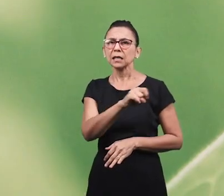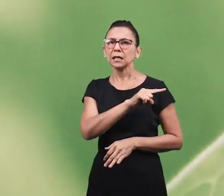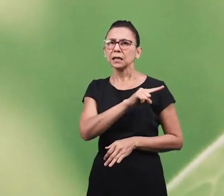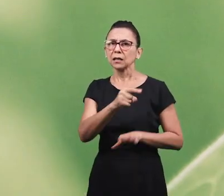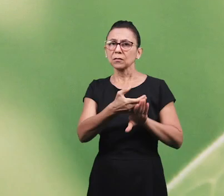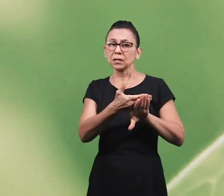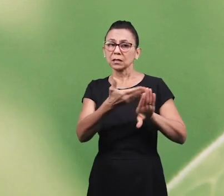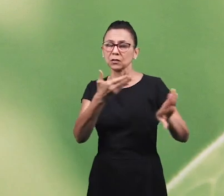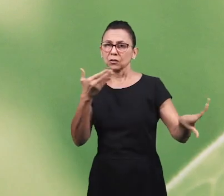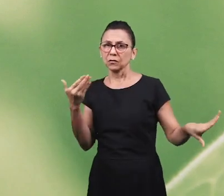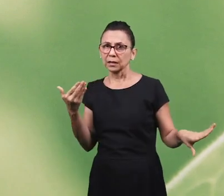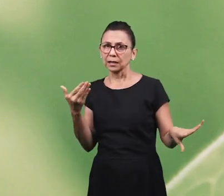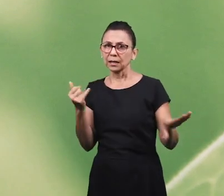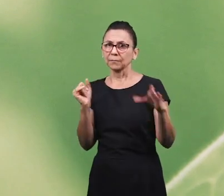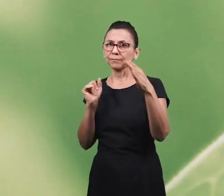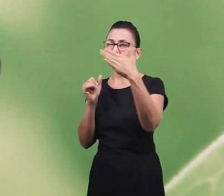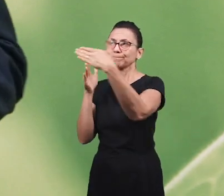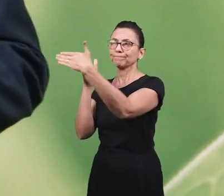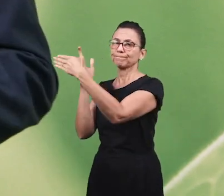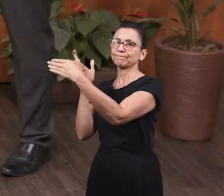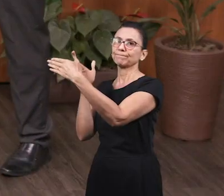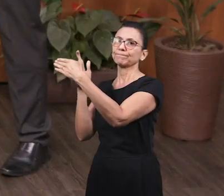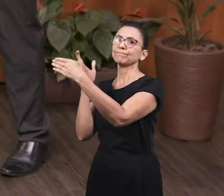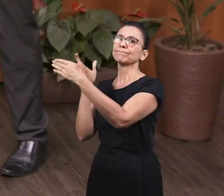Seigneur. Maintenant, ce jour, nous devons observer